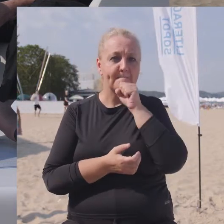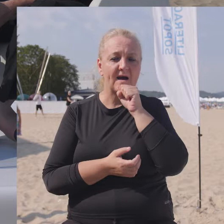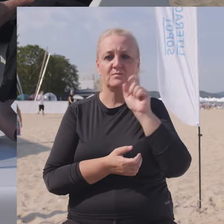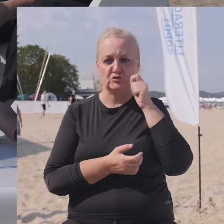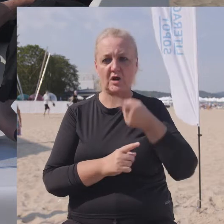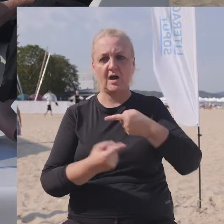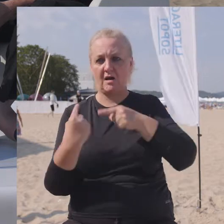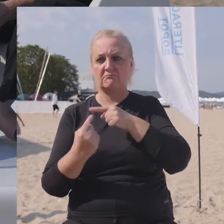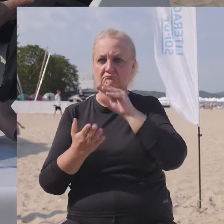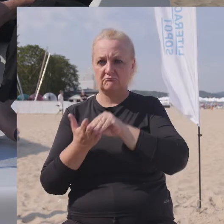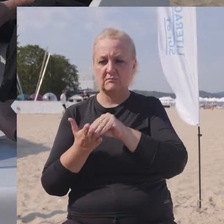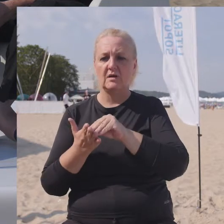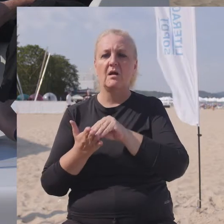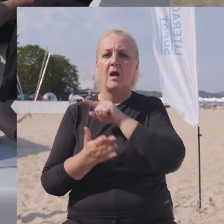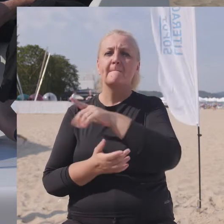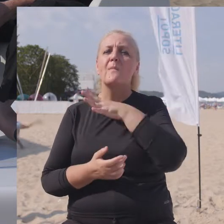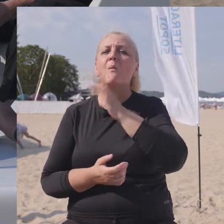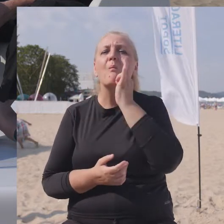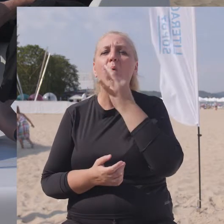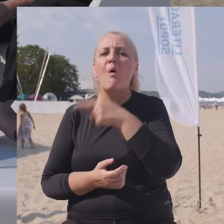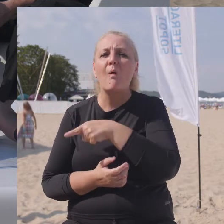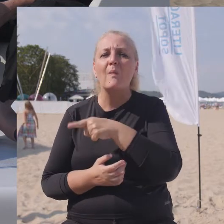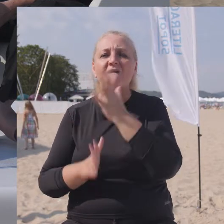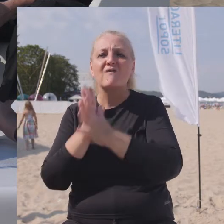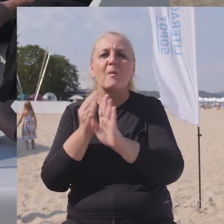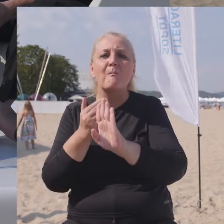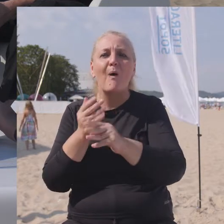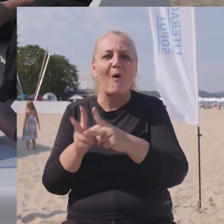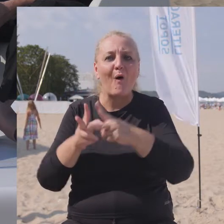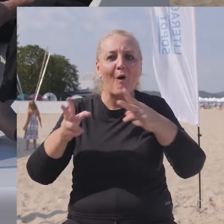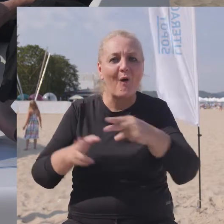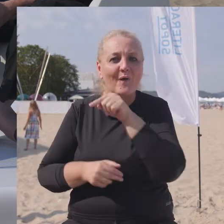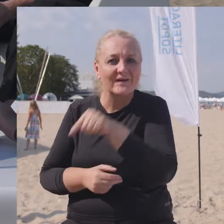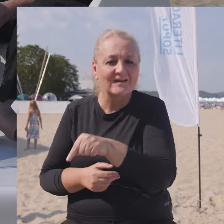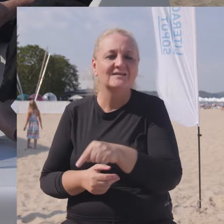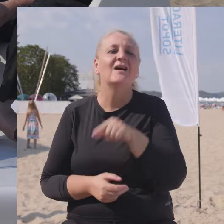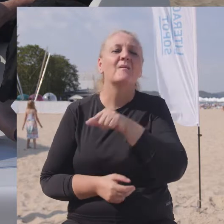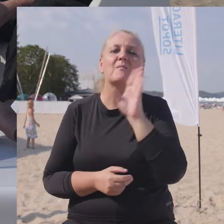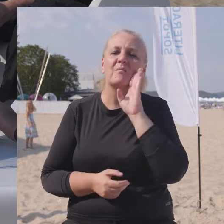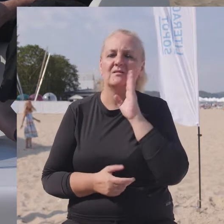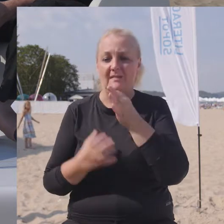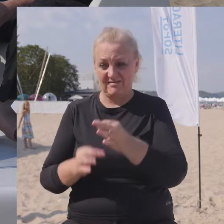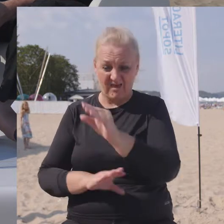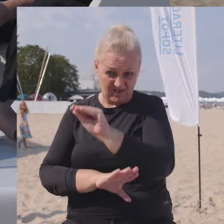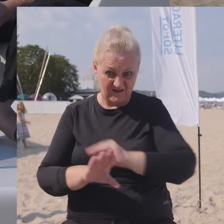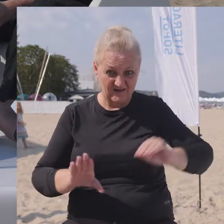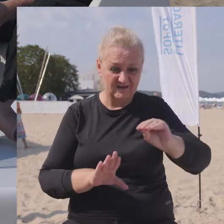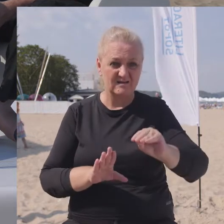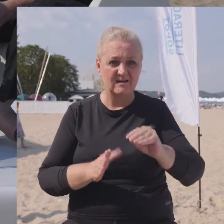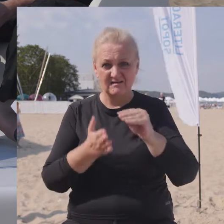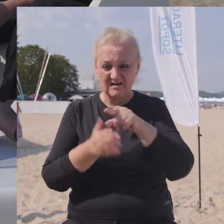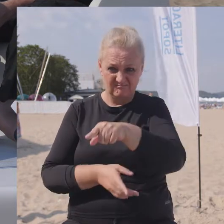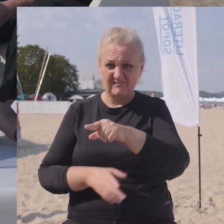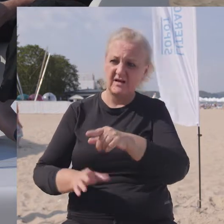dziadków, których młodość przypadała na czasy tuż powojenne, wkładania ich do tego ponurego wora z napisem